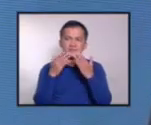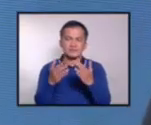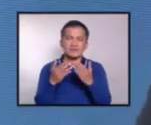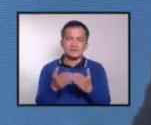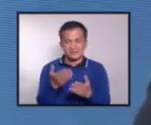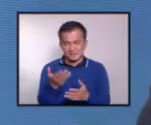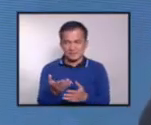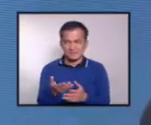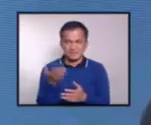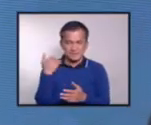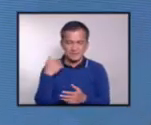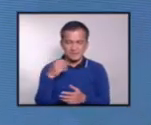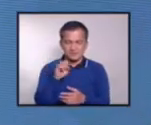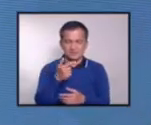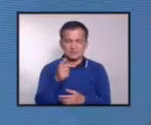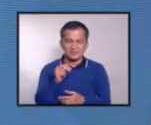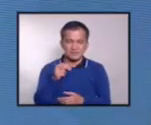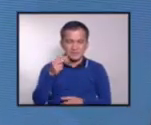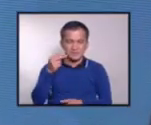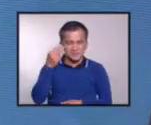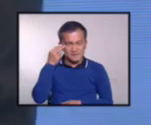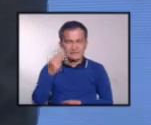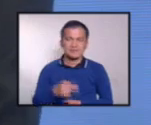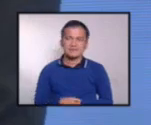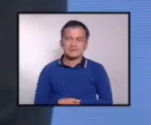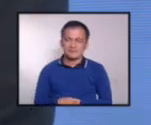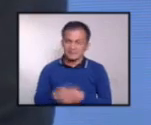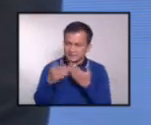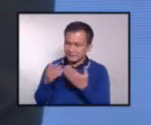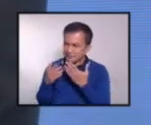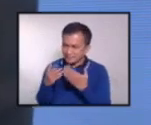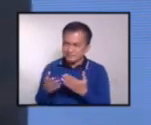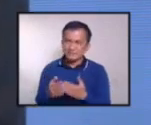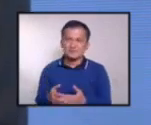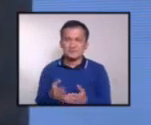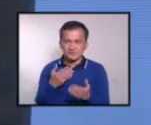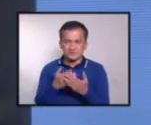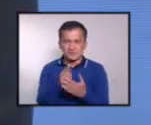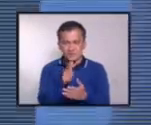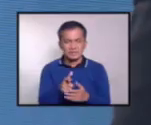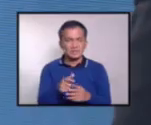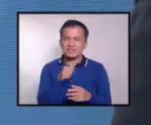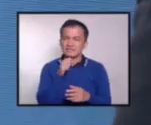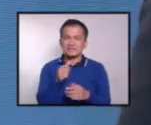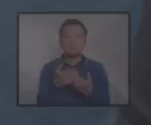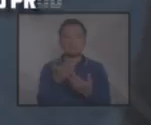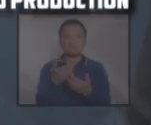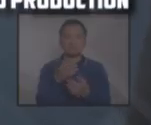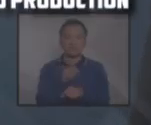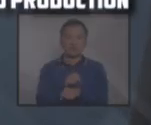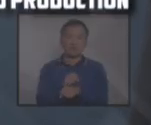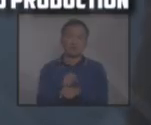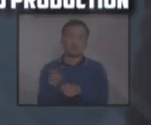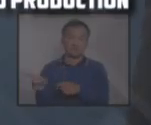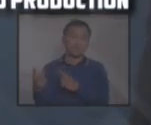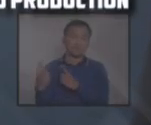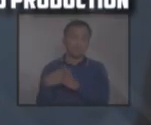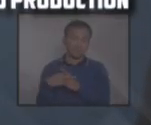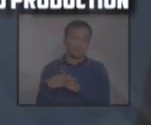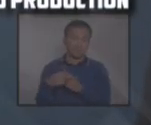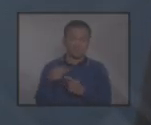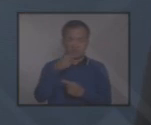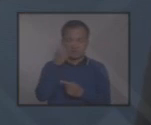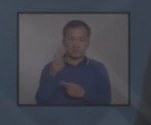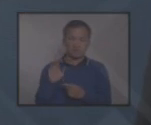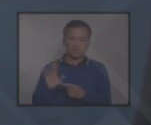iyo. Dating Soljen Hilbay. Thank you. And thank you very luck. Much. Hindi po biro ang trabahong kanilang ina-applyan dahil